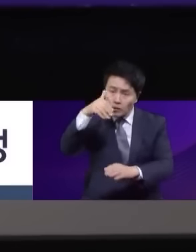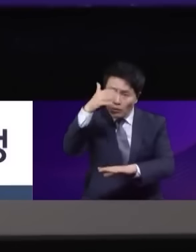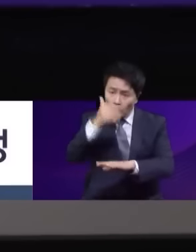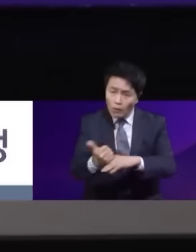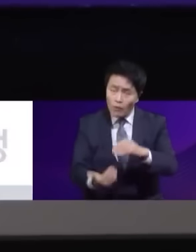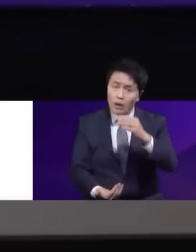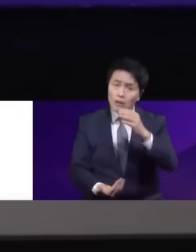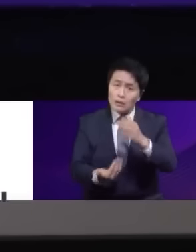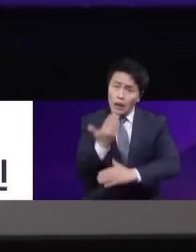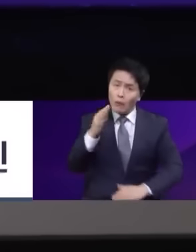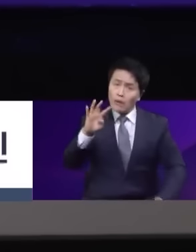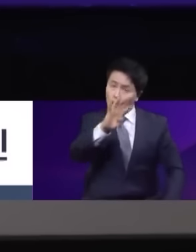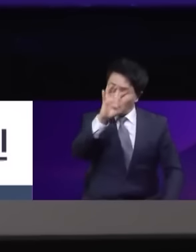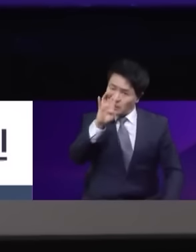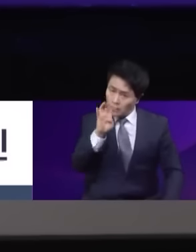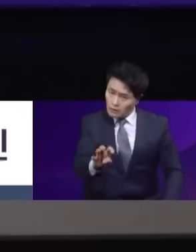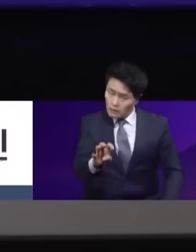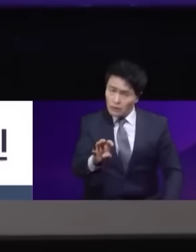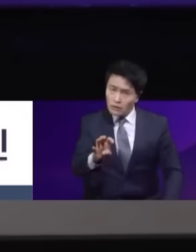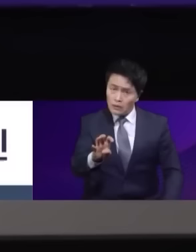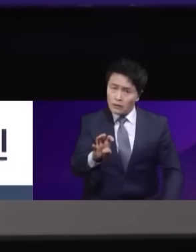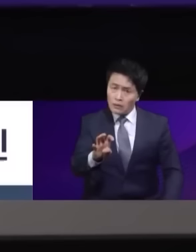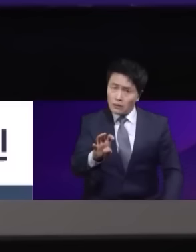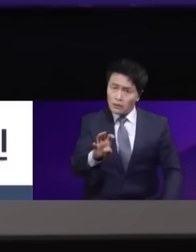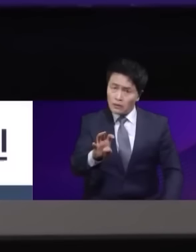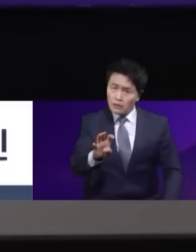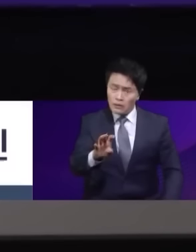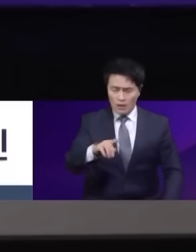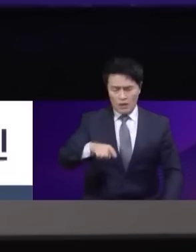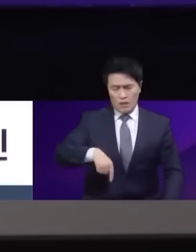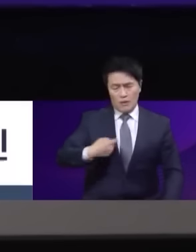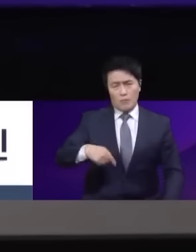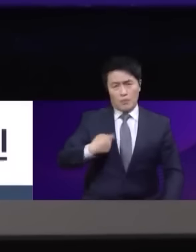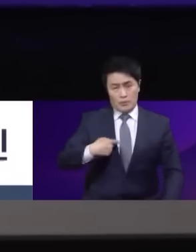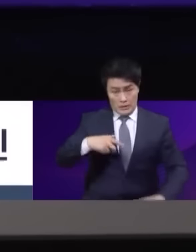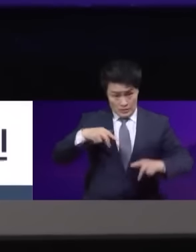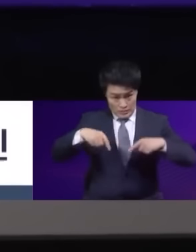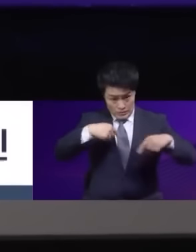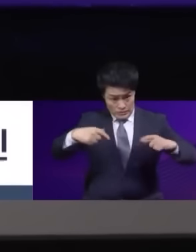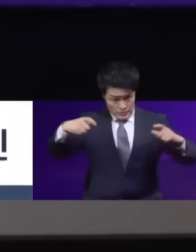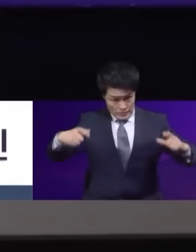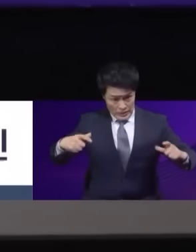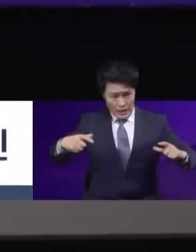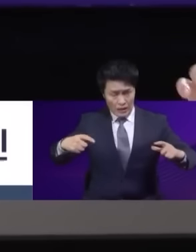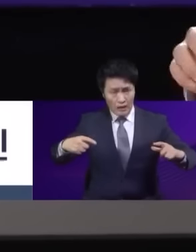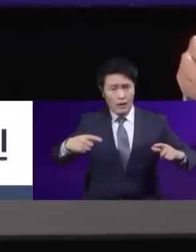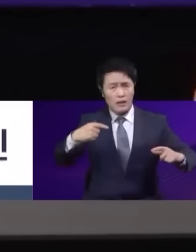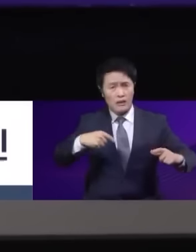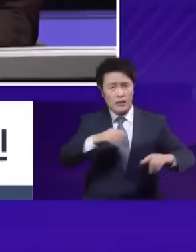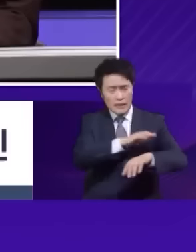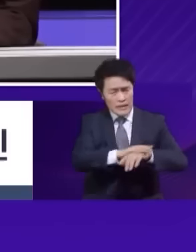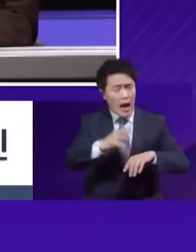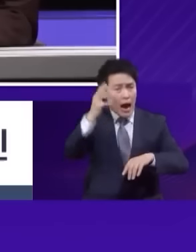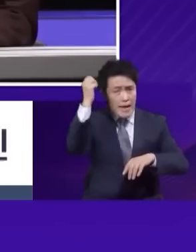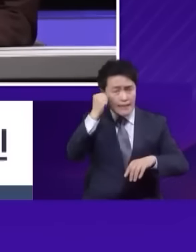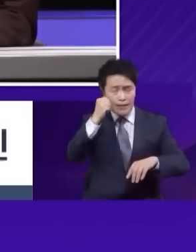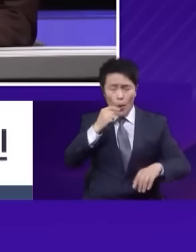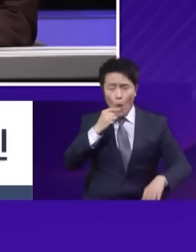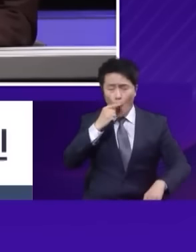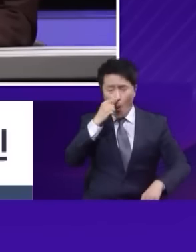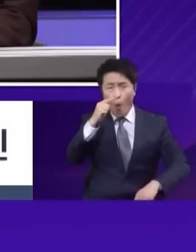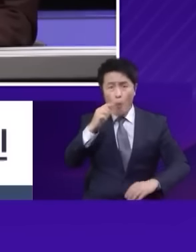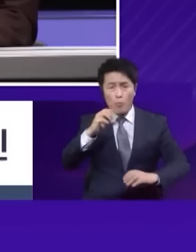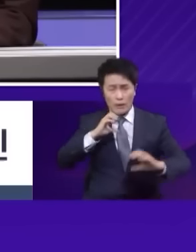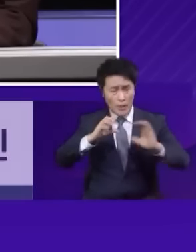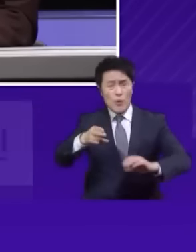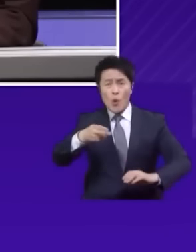결과가 나왔는지를 본인이 현실 정치로 인식을 하고 제발 오만과 불통이라는